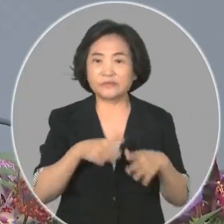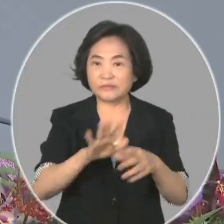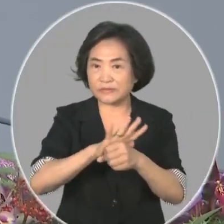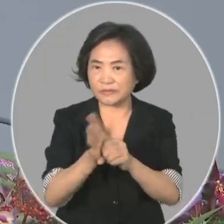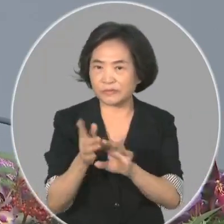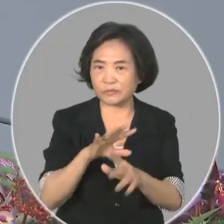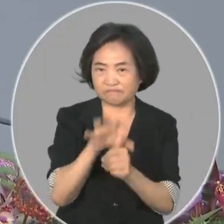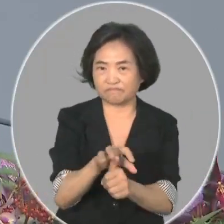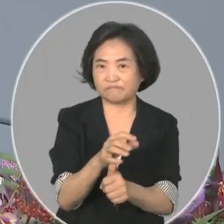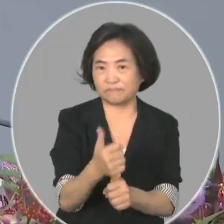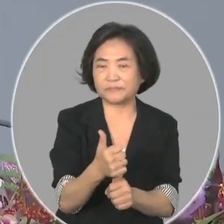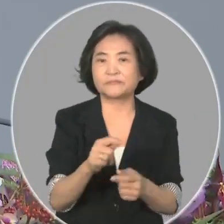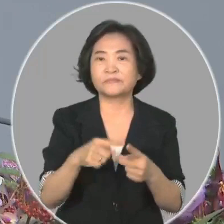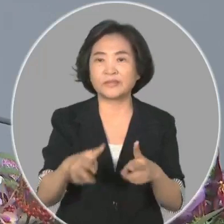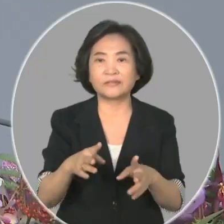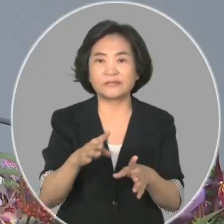情，更把我们